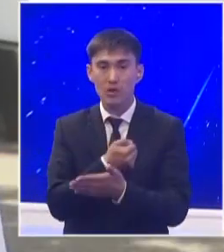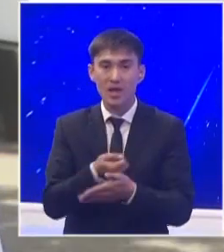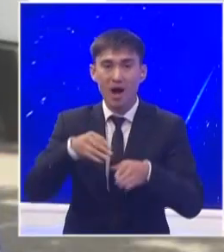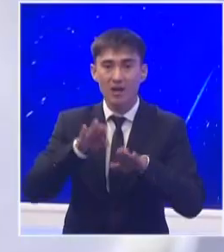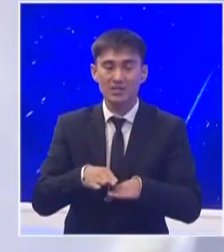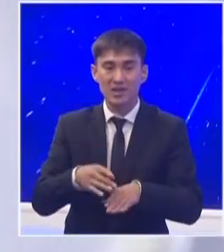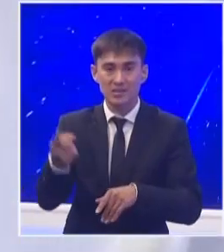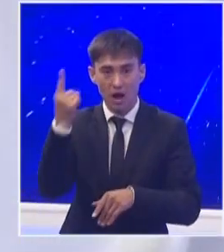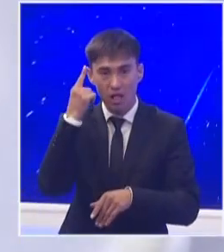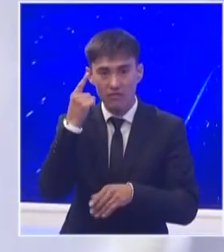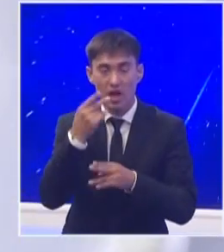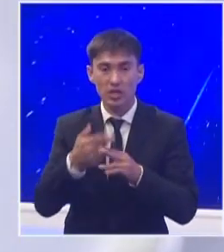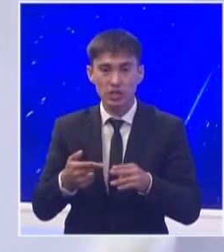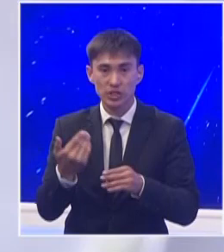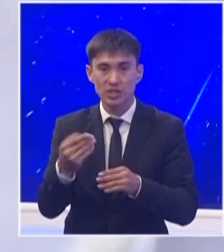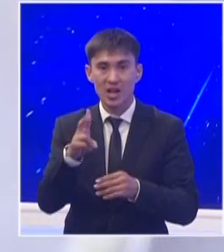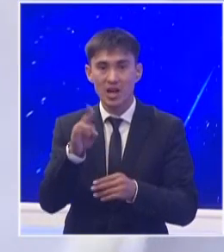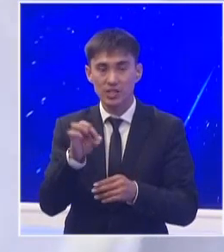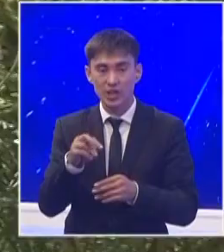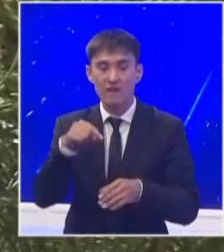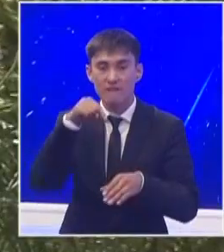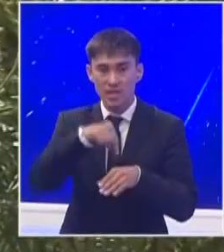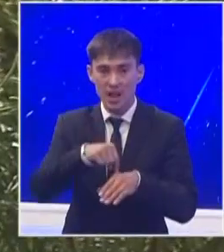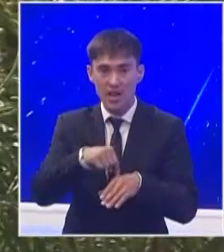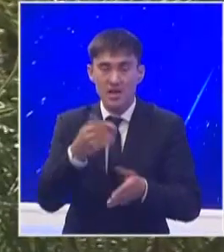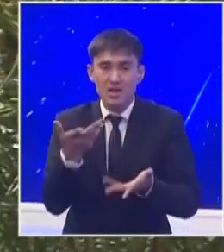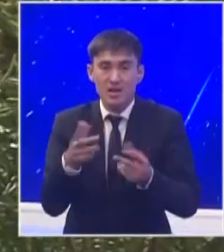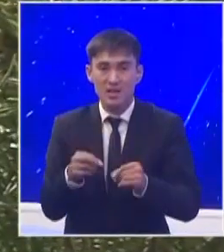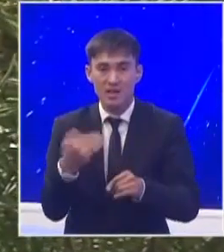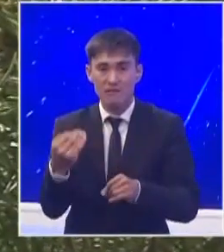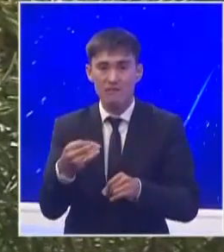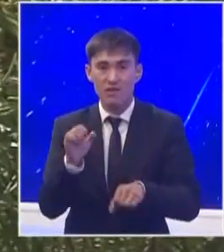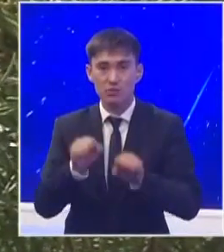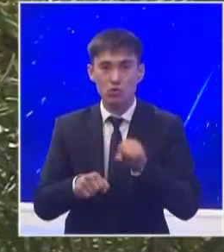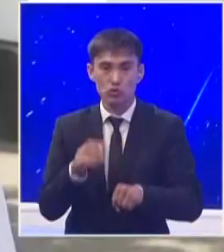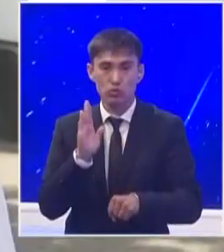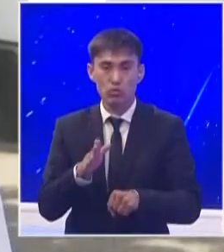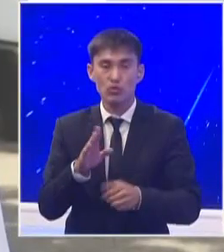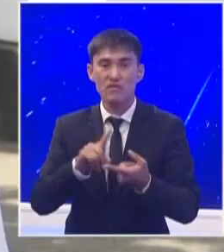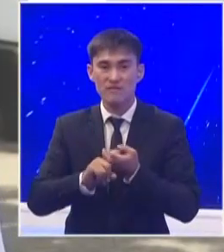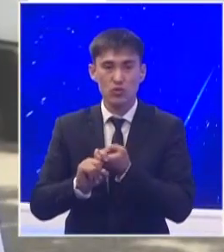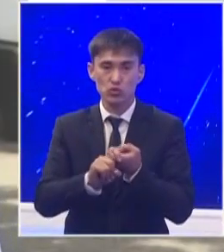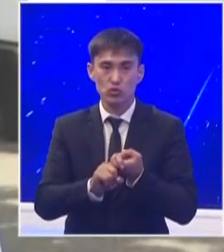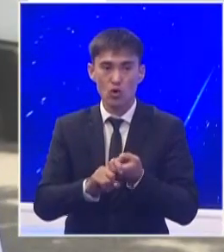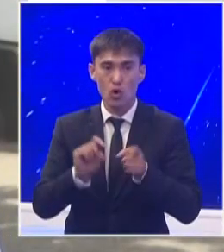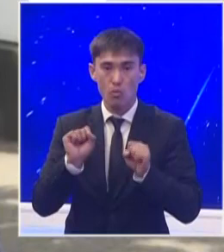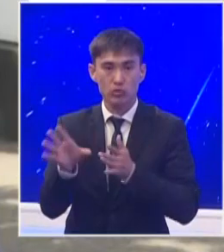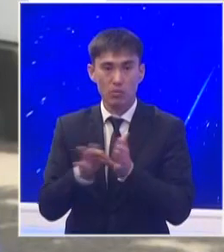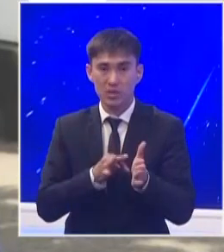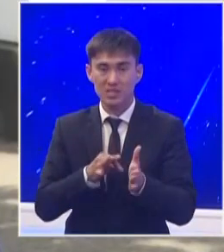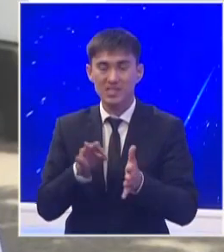останется головная часть клеща в теле, где возможно наличие вируса. Нужно обратиться